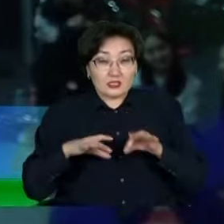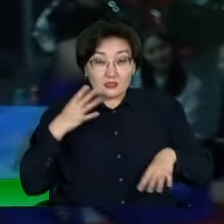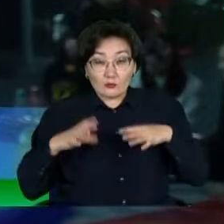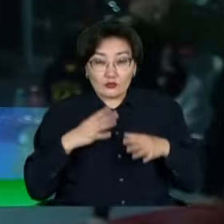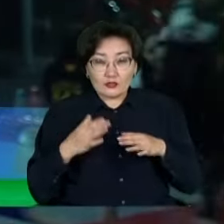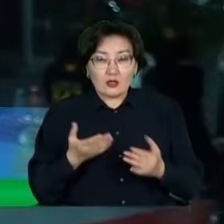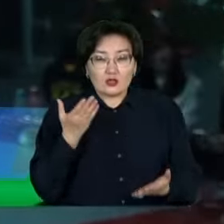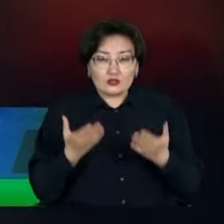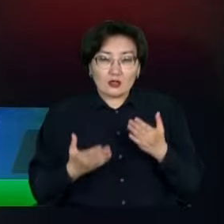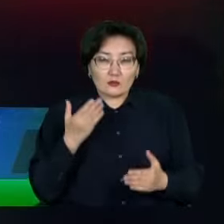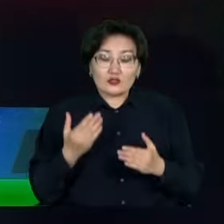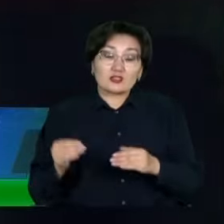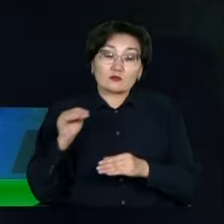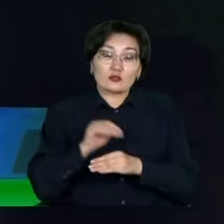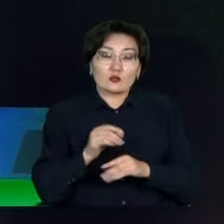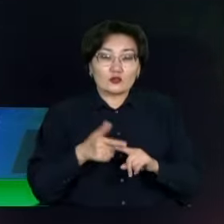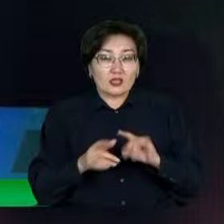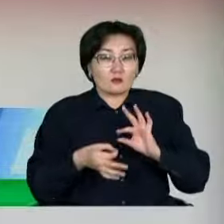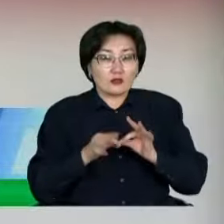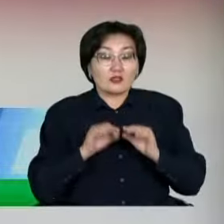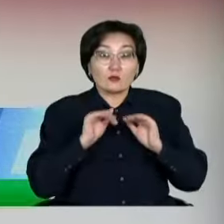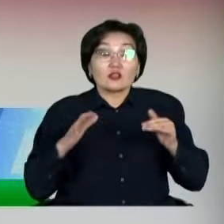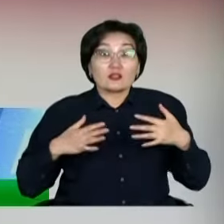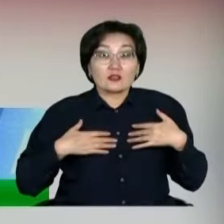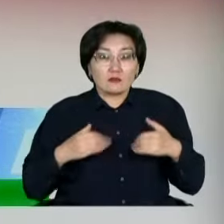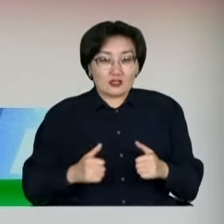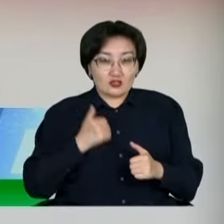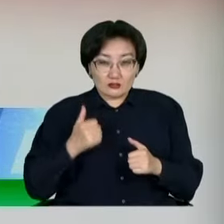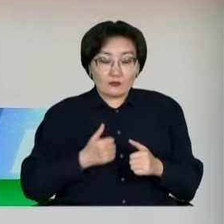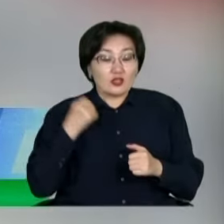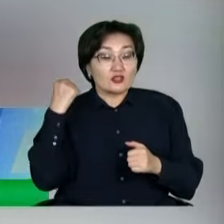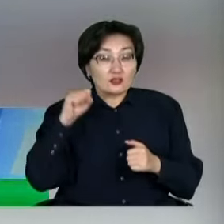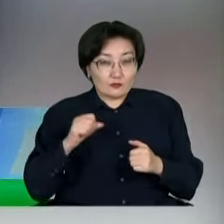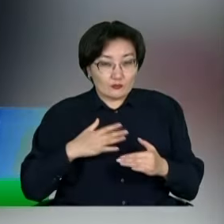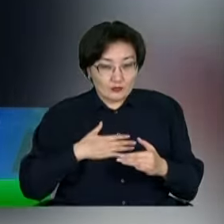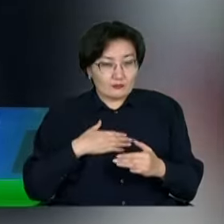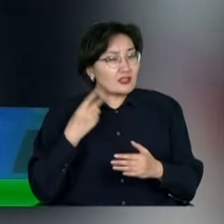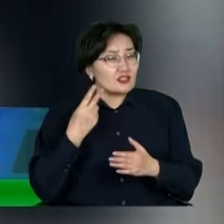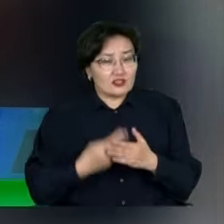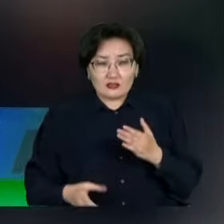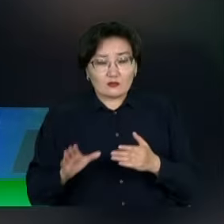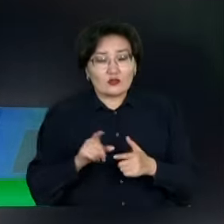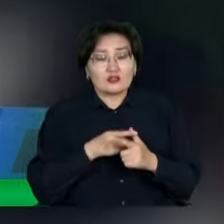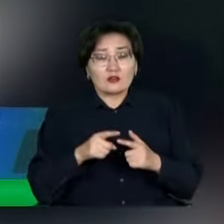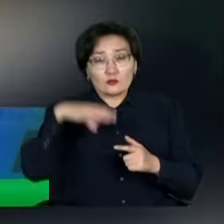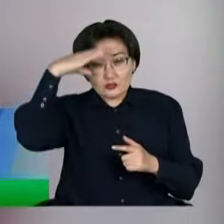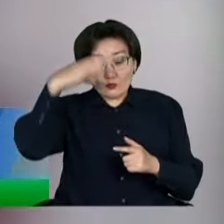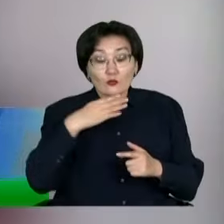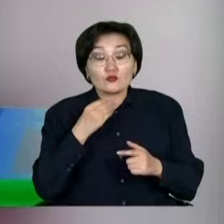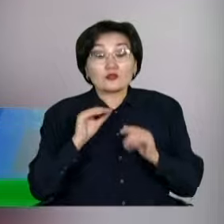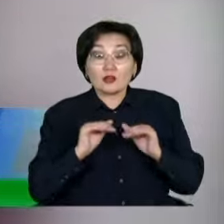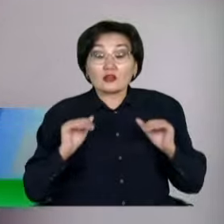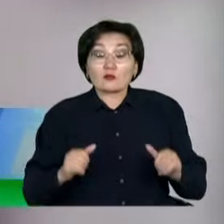дайындалдық. Салмақ қудық, шыны керек қиын болды. Балаларым менің мақтанышым. Женсін, мейлі женілсін, кез келген әке өз перзентімен